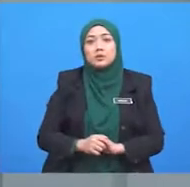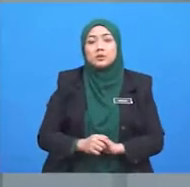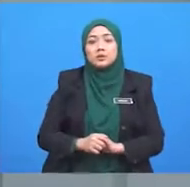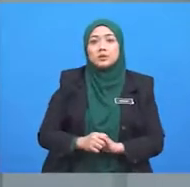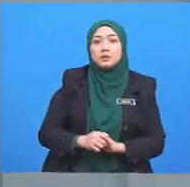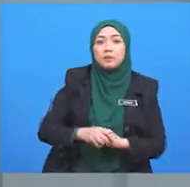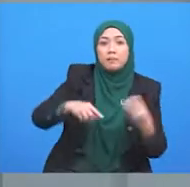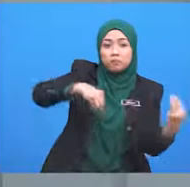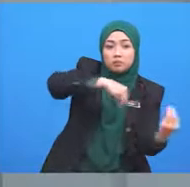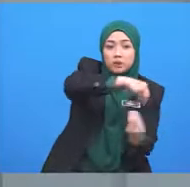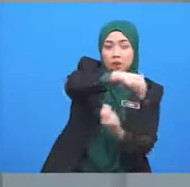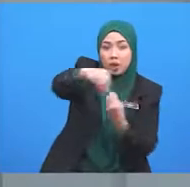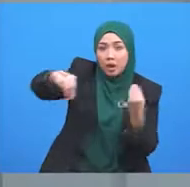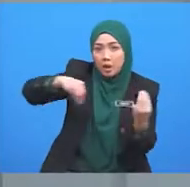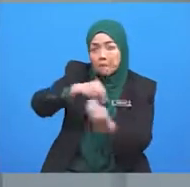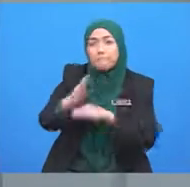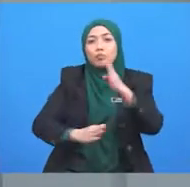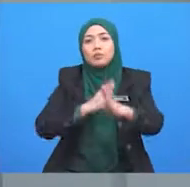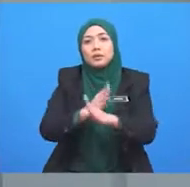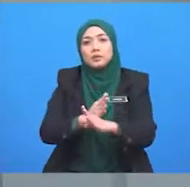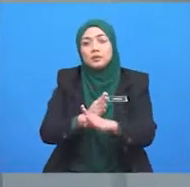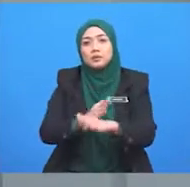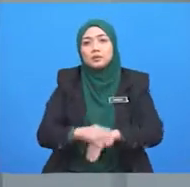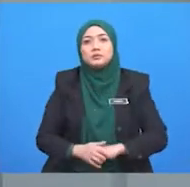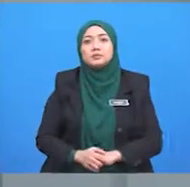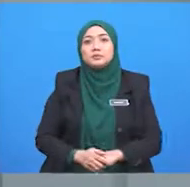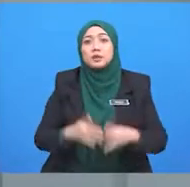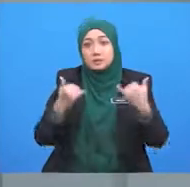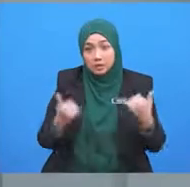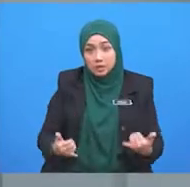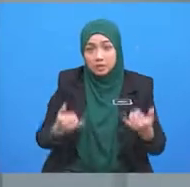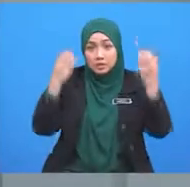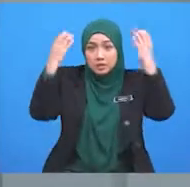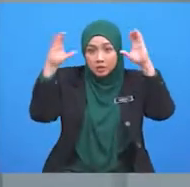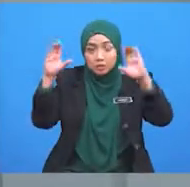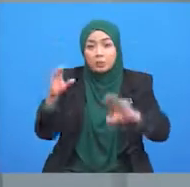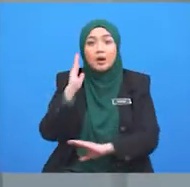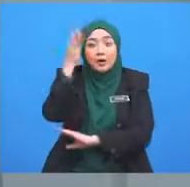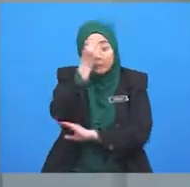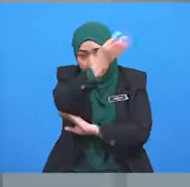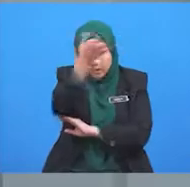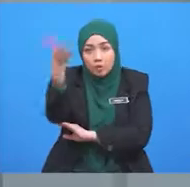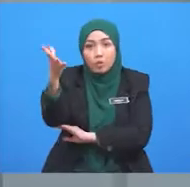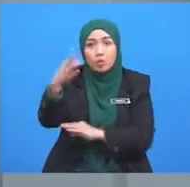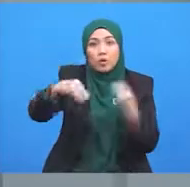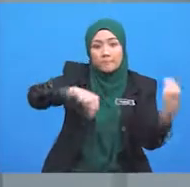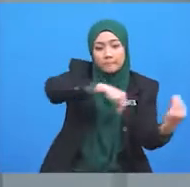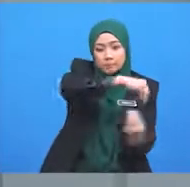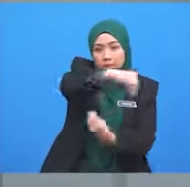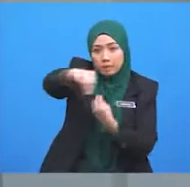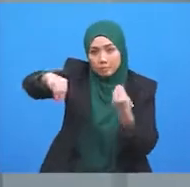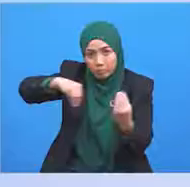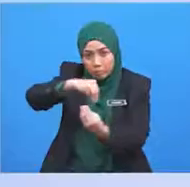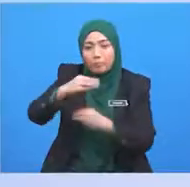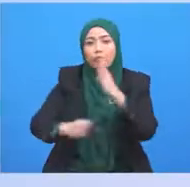putaran bumi. Pelajar-pelajar, sekarang cikgu akan menghuraikan tentang putaran bumi.